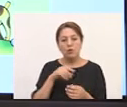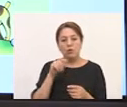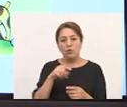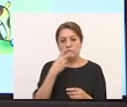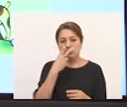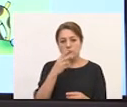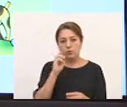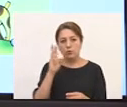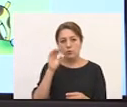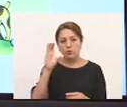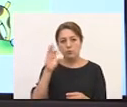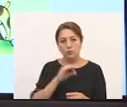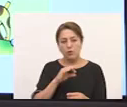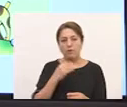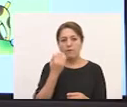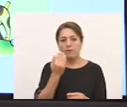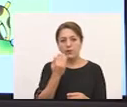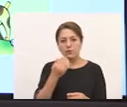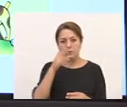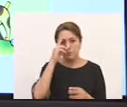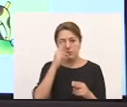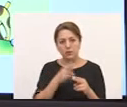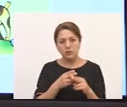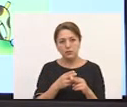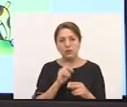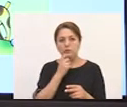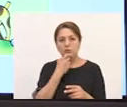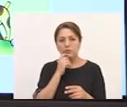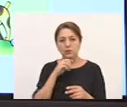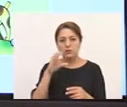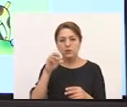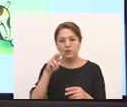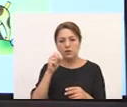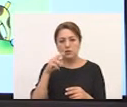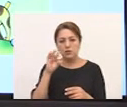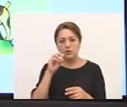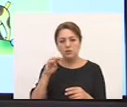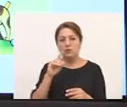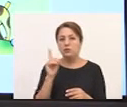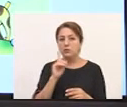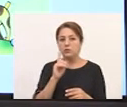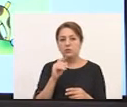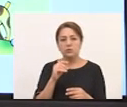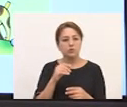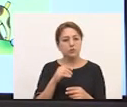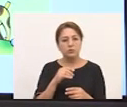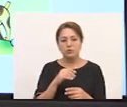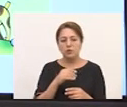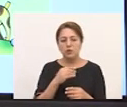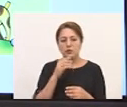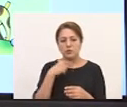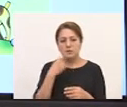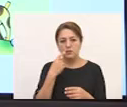он говорит о вашей братии. Трудновато с ними сладить, нечего сказать. Народный язык,